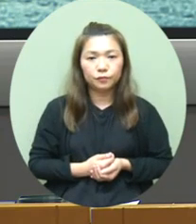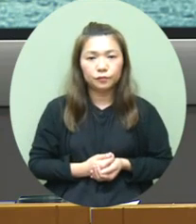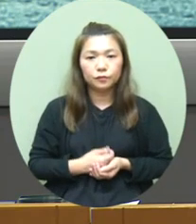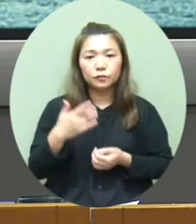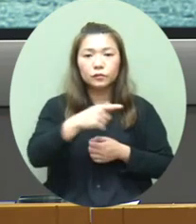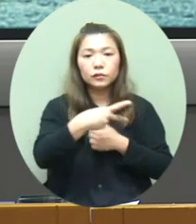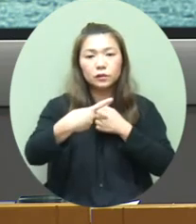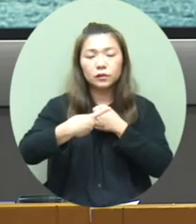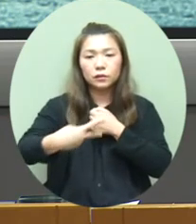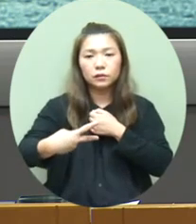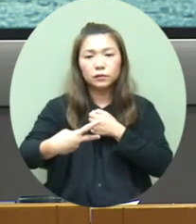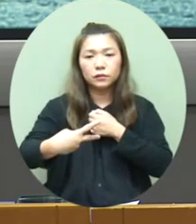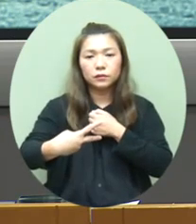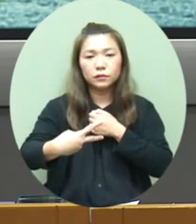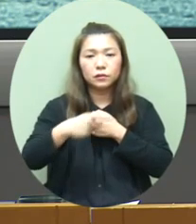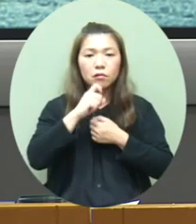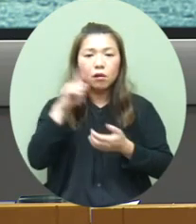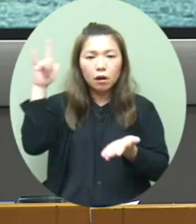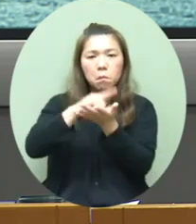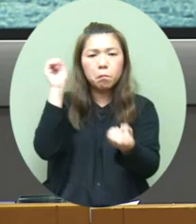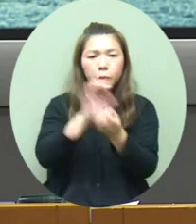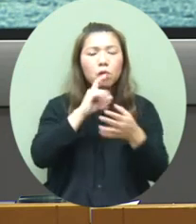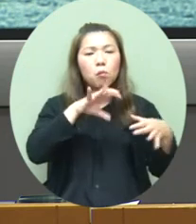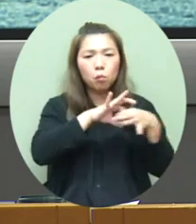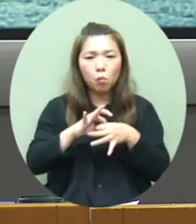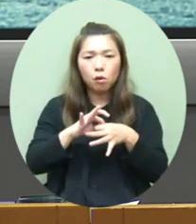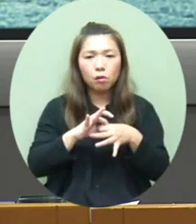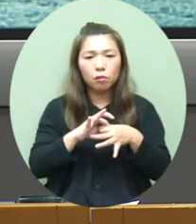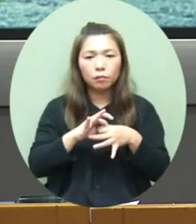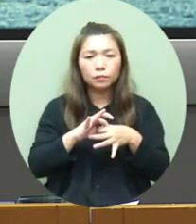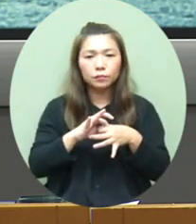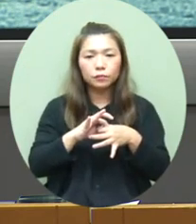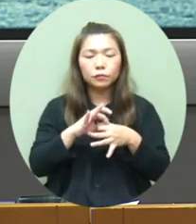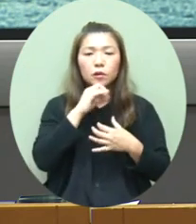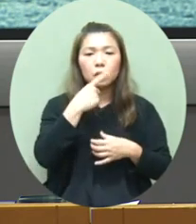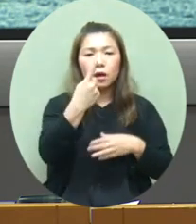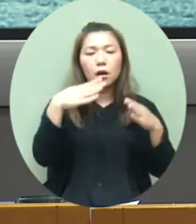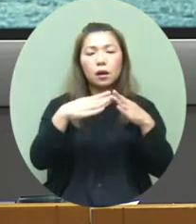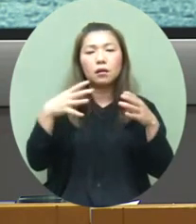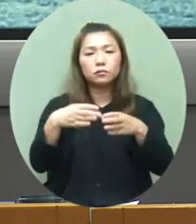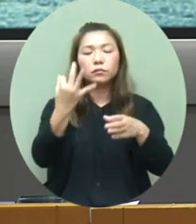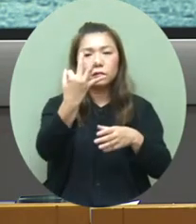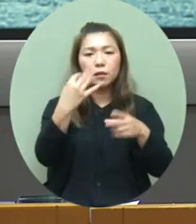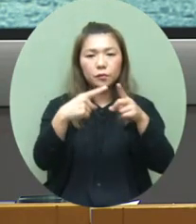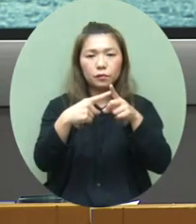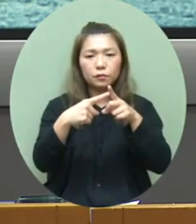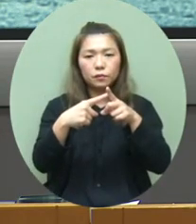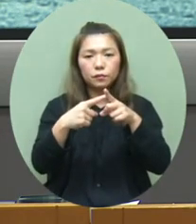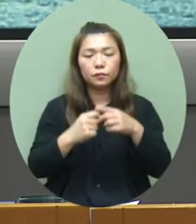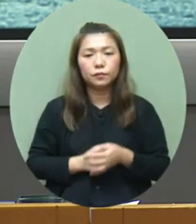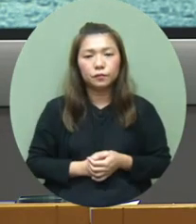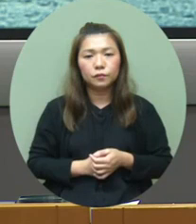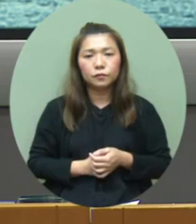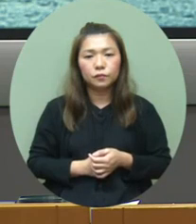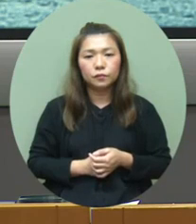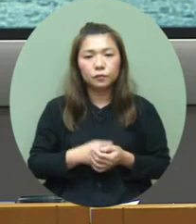二個跟輸入性相關的個案呢，就是有一家人三口，就是同即係